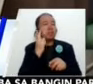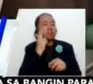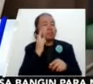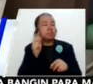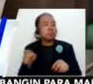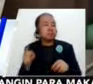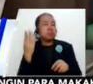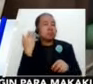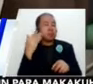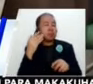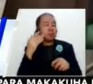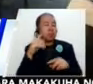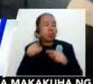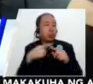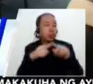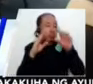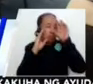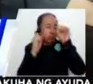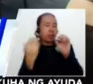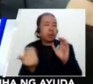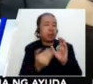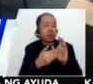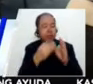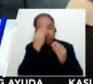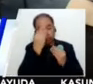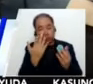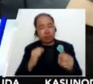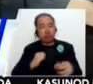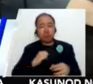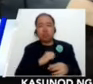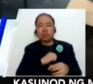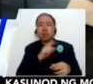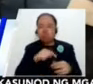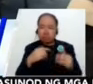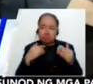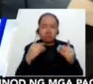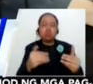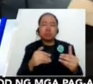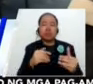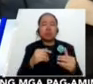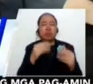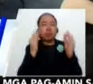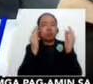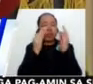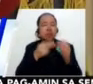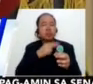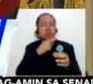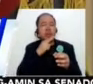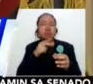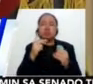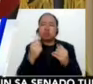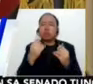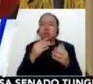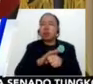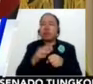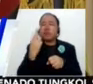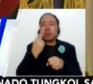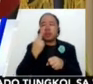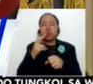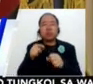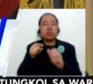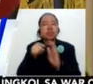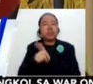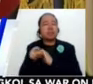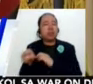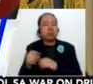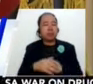na binanggit niya muli sa Senado na palabanin ng mga drug suspect para may dahilang patayin sila. We value the human lives,